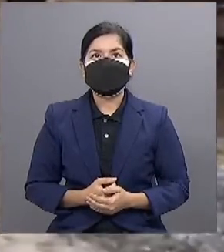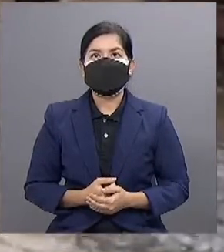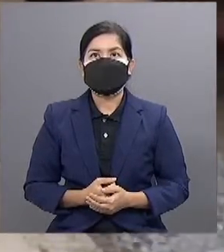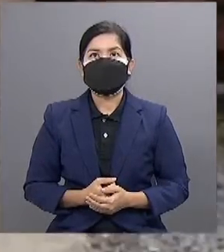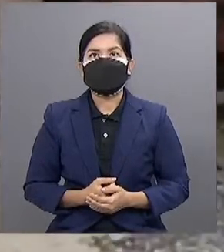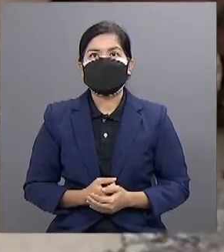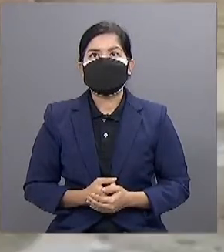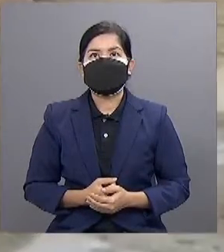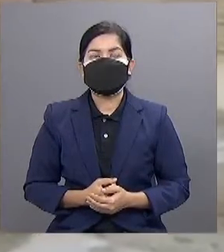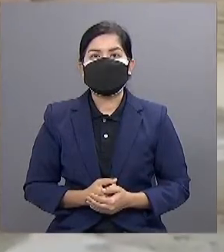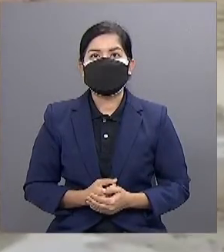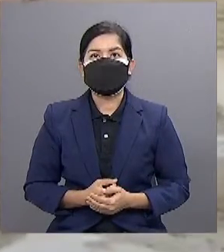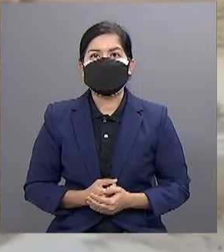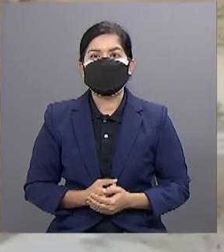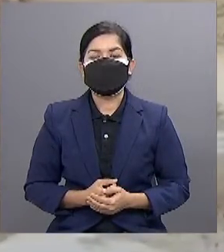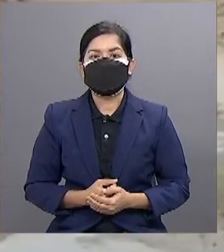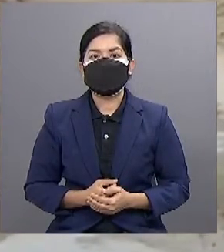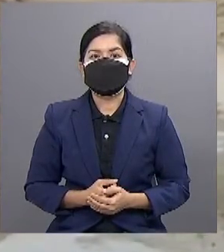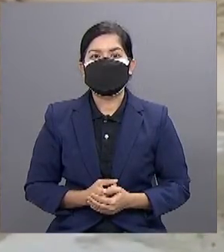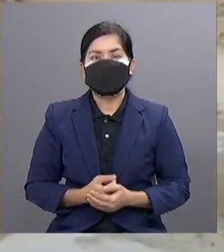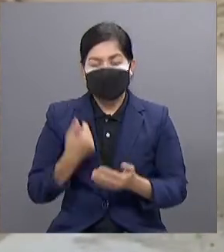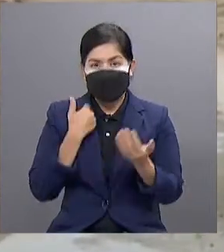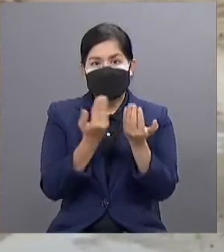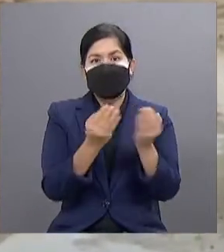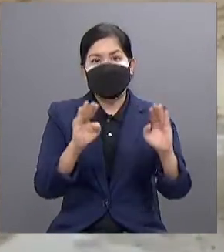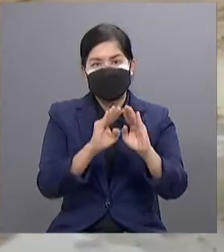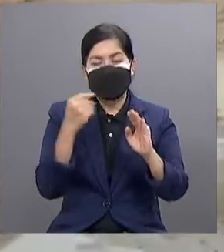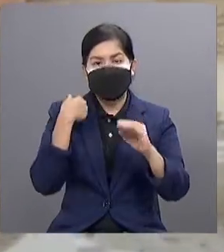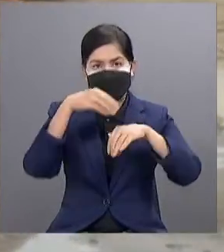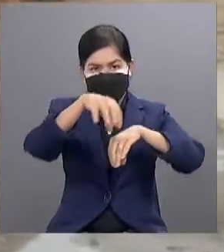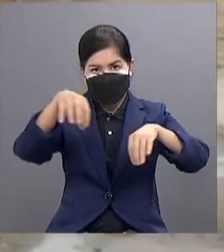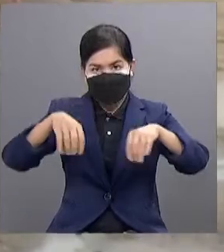ก็บอกว่า